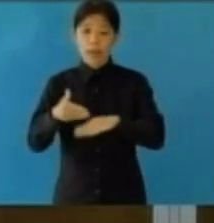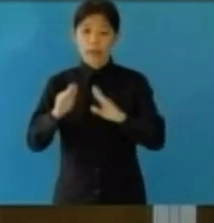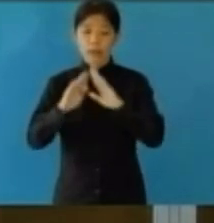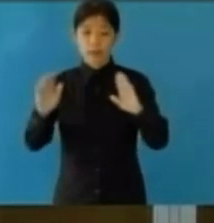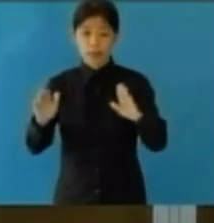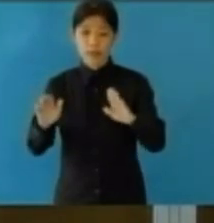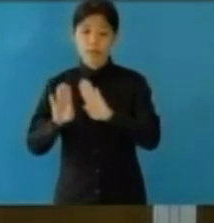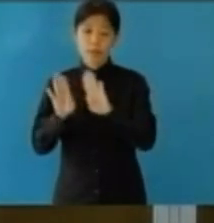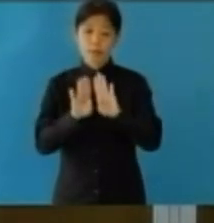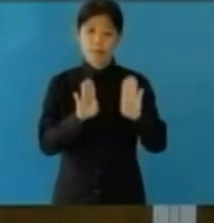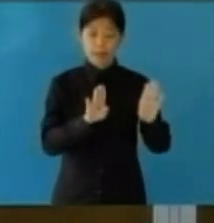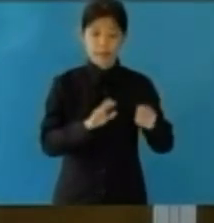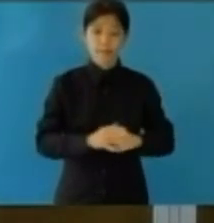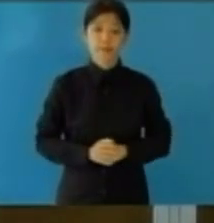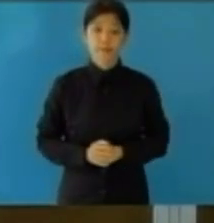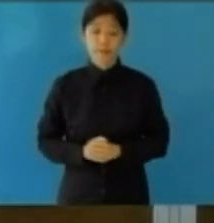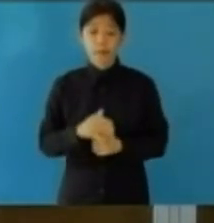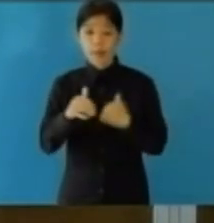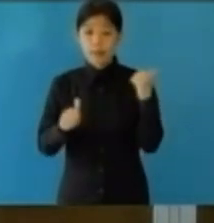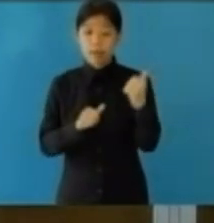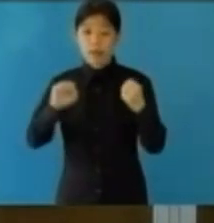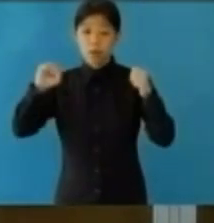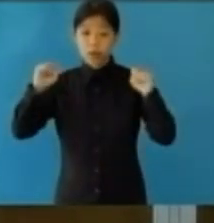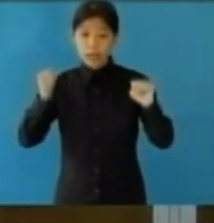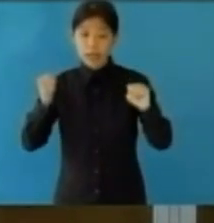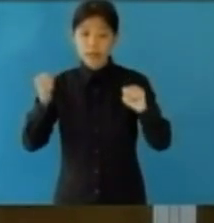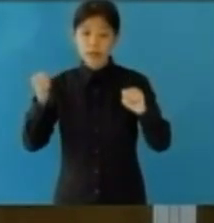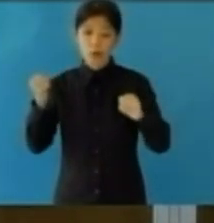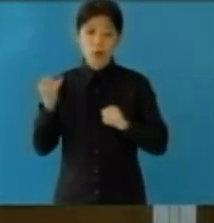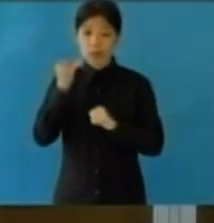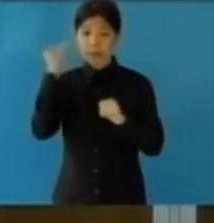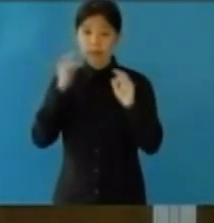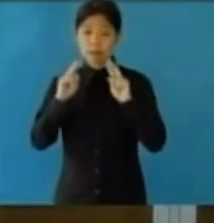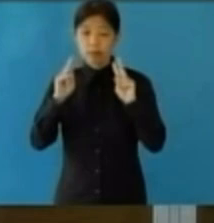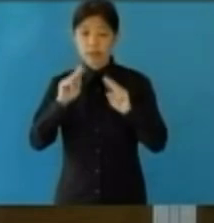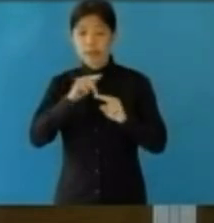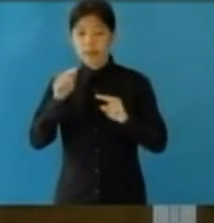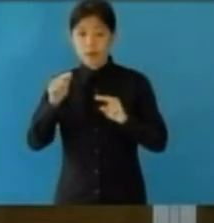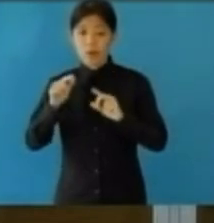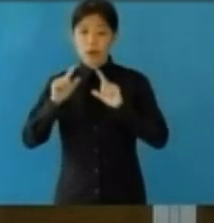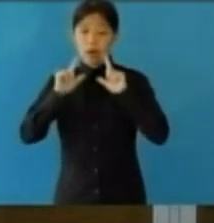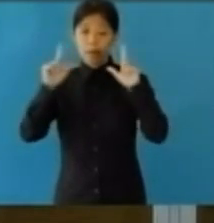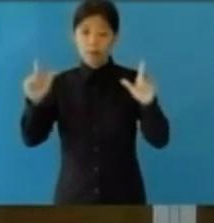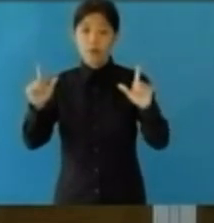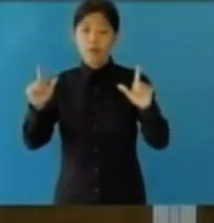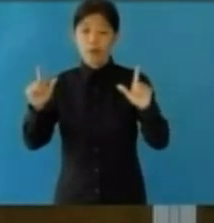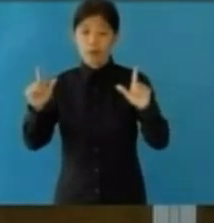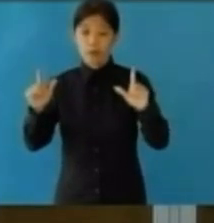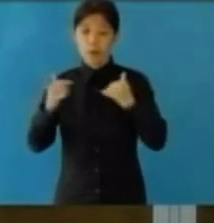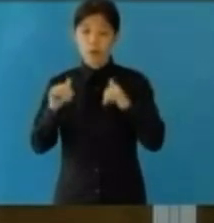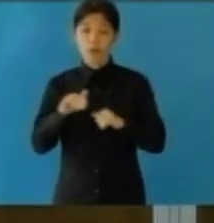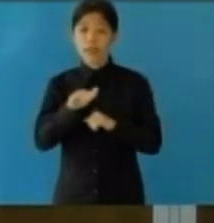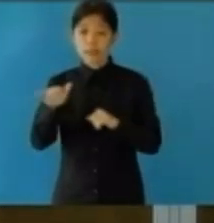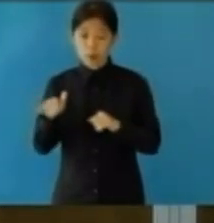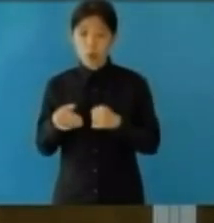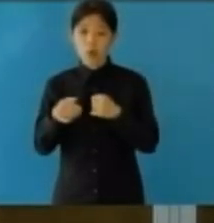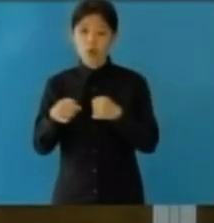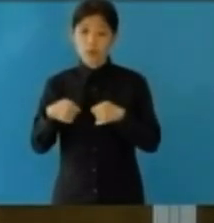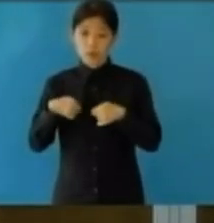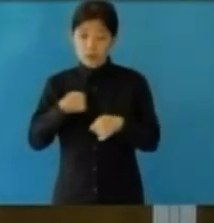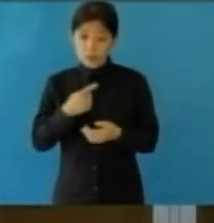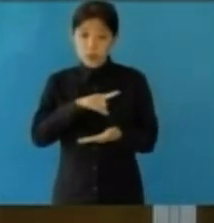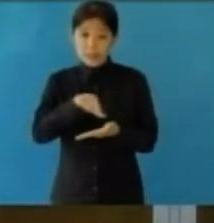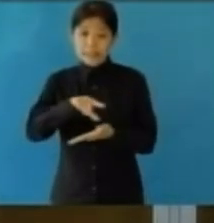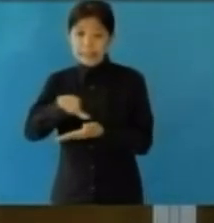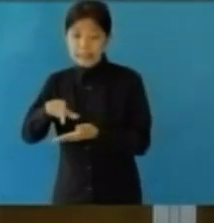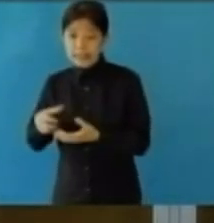ました。伝統芸能やイメージソングダンス等を披露するオープニングプログラムの出演者も、それぞれの地域や団体で